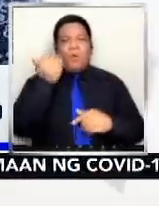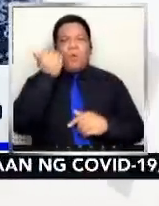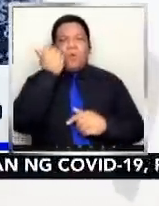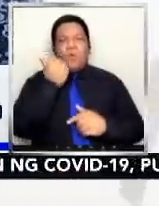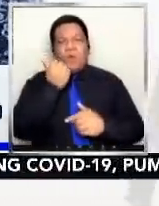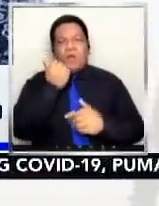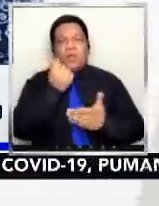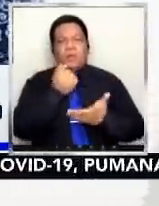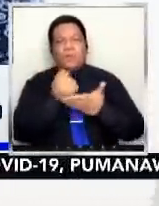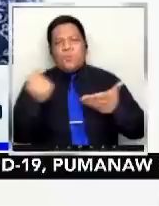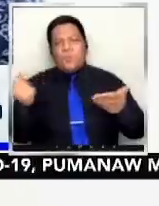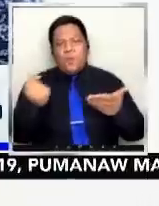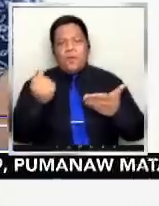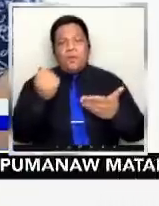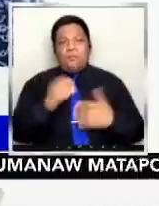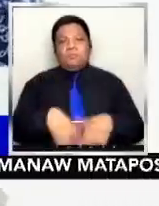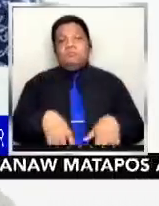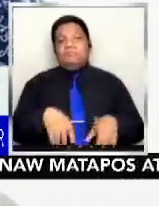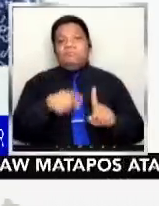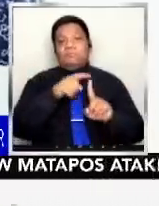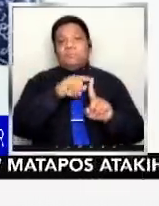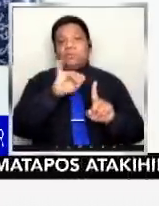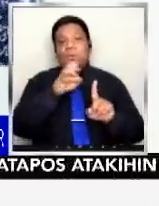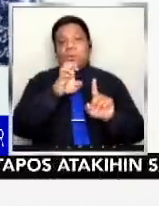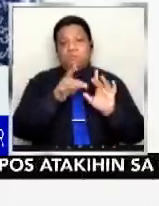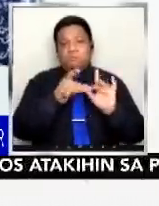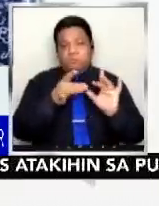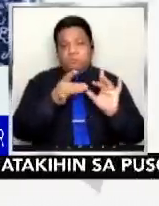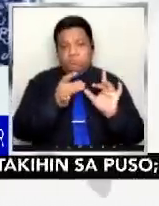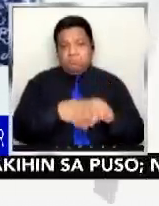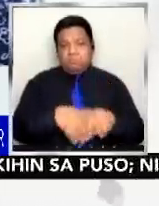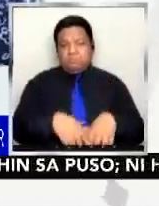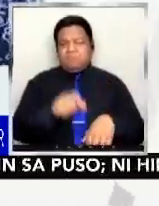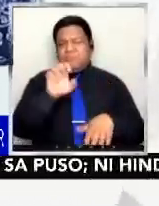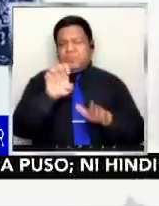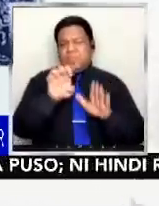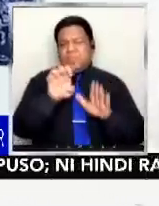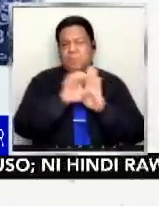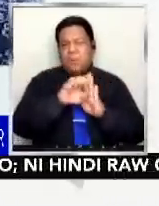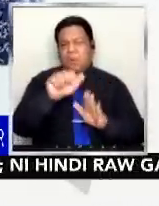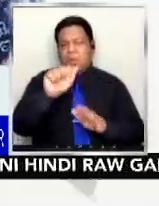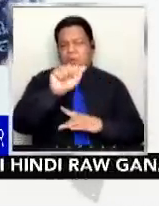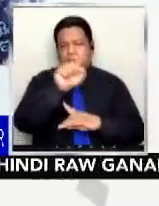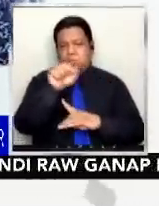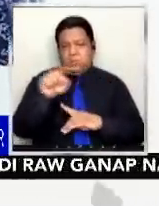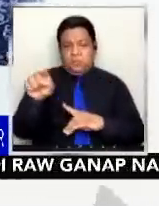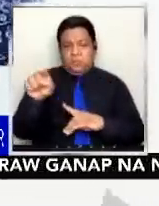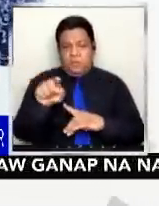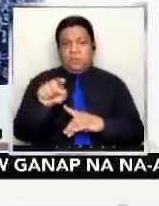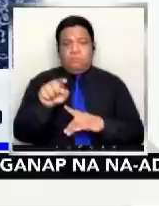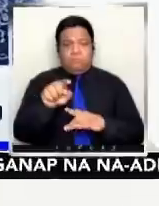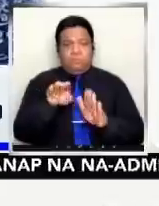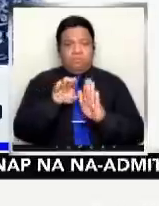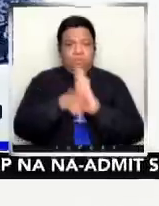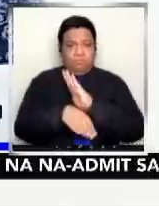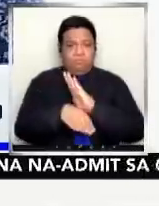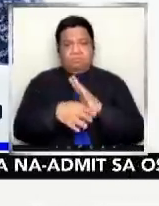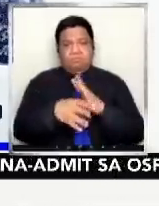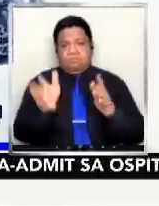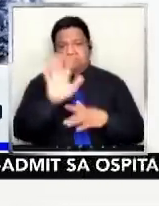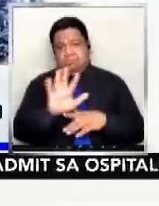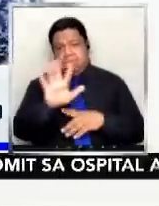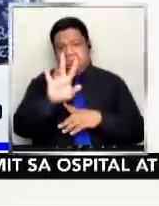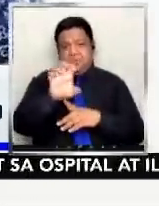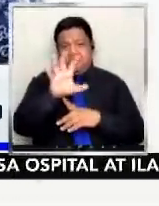ng Astra, maraming gusto pa kumuha ng Astra kasi $5 per dose lang. Pero batch 3 cannot